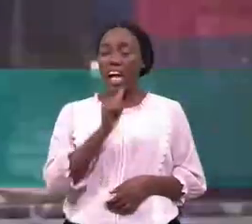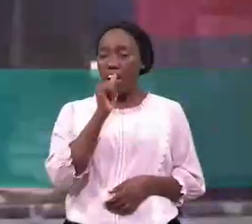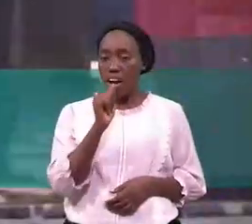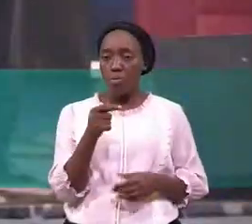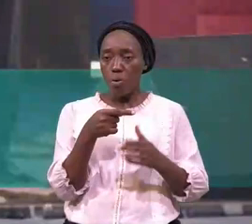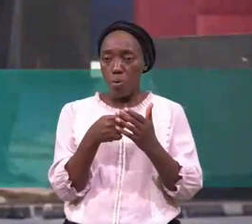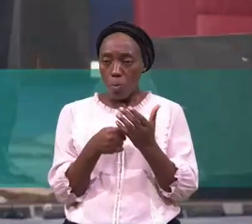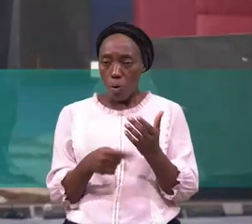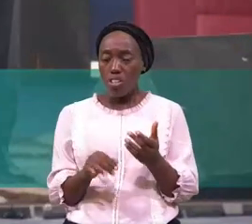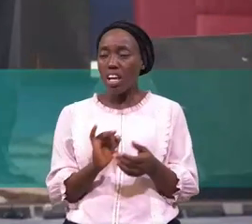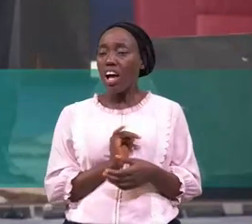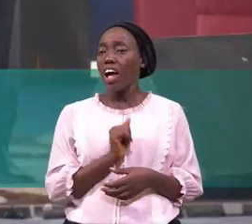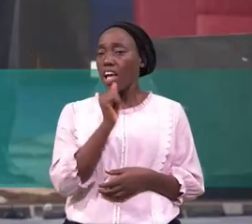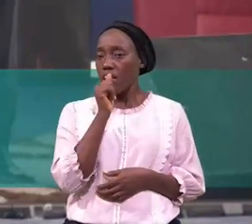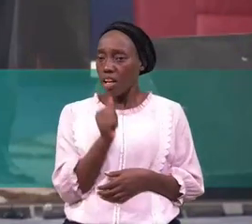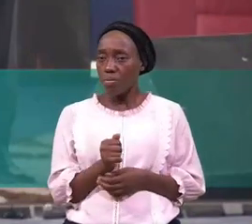Je suis ce que je suis.